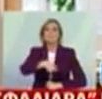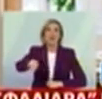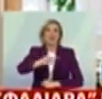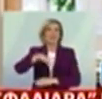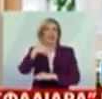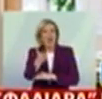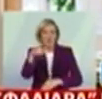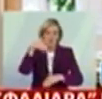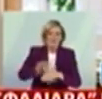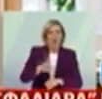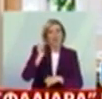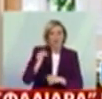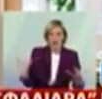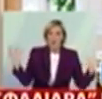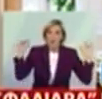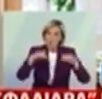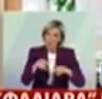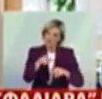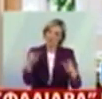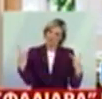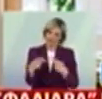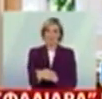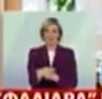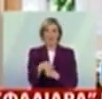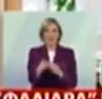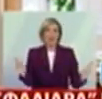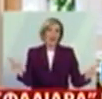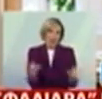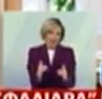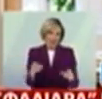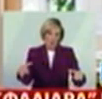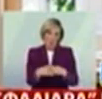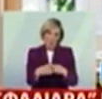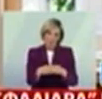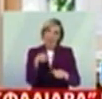μας, κυρίως στα δικαιώματα των παιδιών. Τώρα, να πούμε